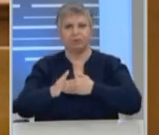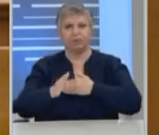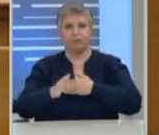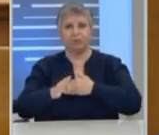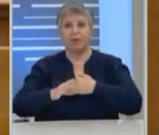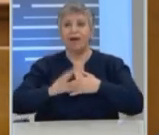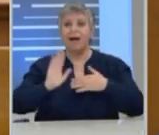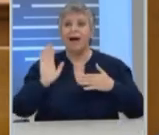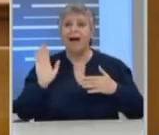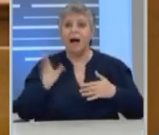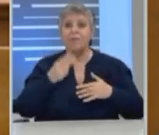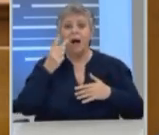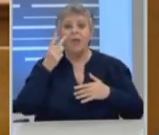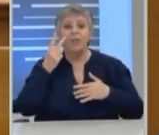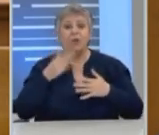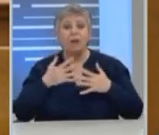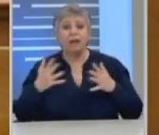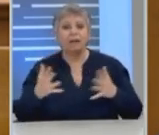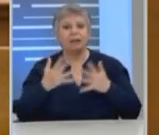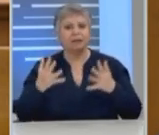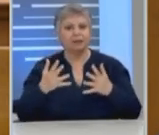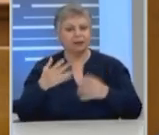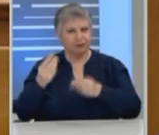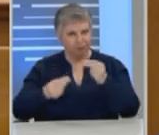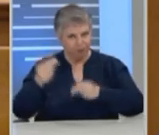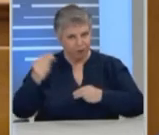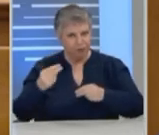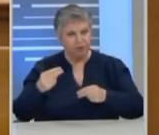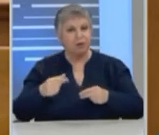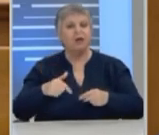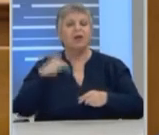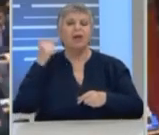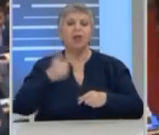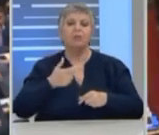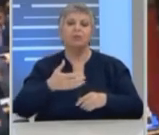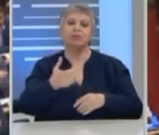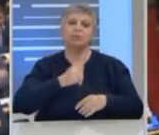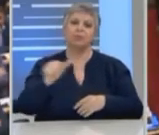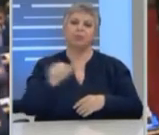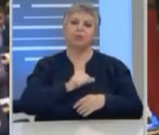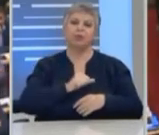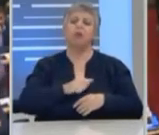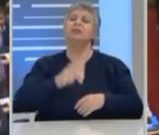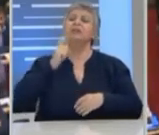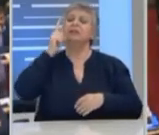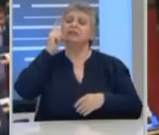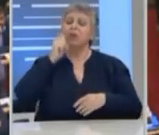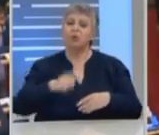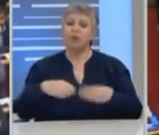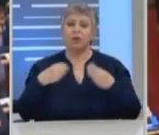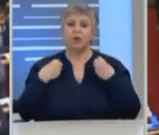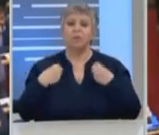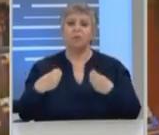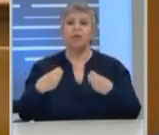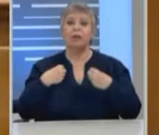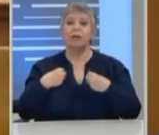μέτρα αυτά θα αποσυρθούν, κυρίες και κύριοι συνάδελφοι. Και το γνωρίζει αυτό Το γνωρίζει αυτό. Παρακαλώ. Το γνωρίζουν αυτό και οι πιστωτές μας.